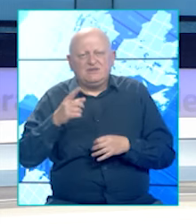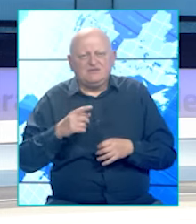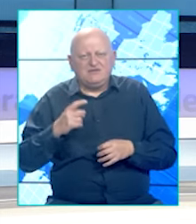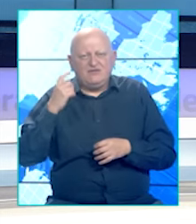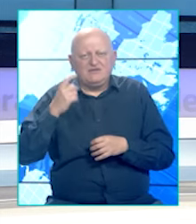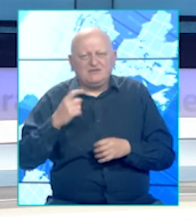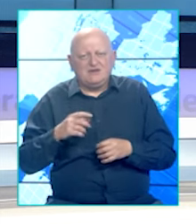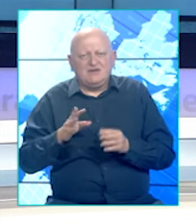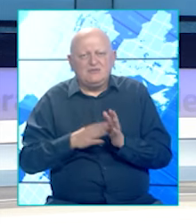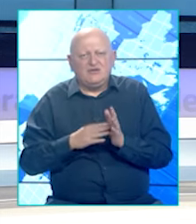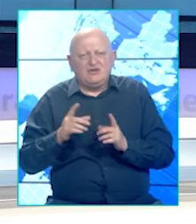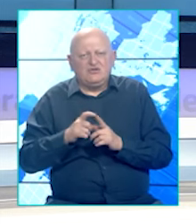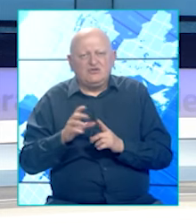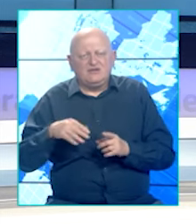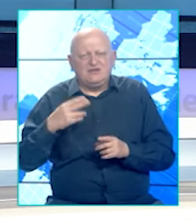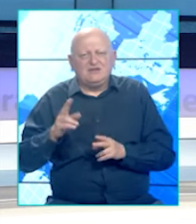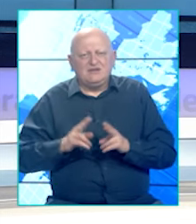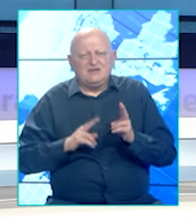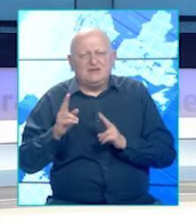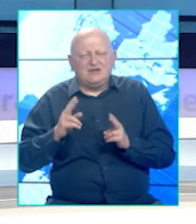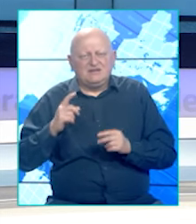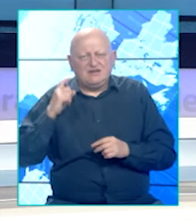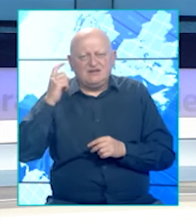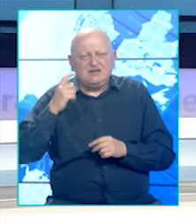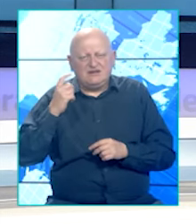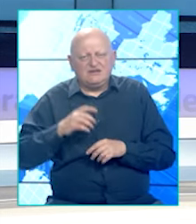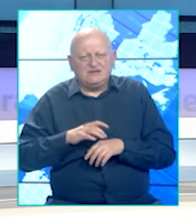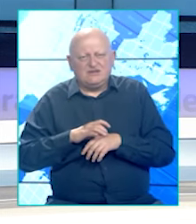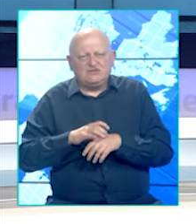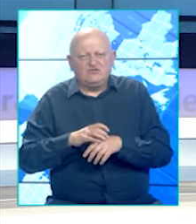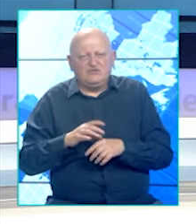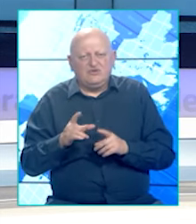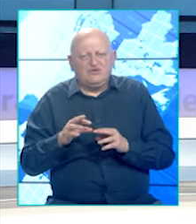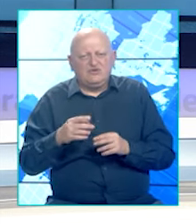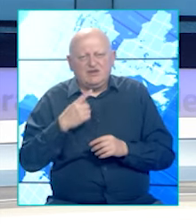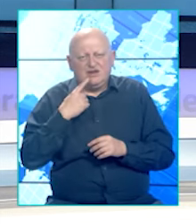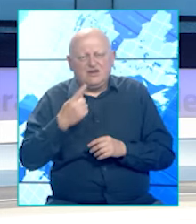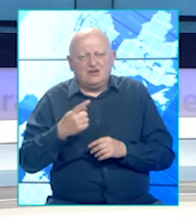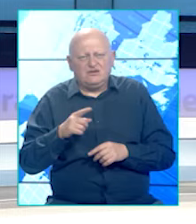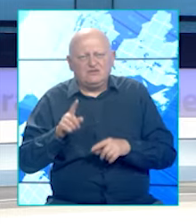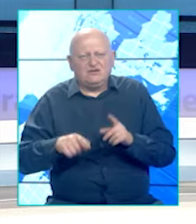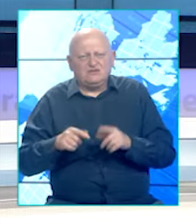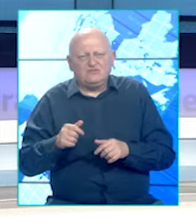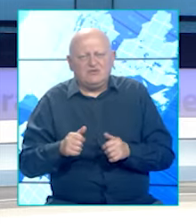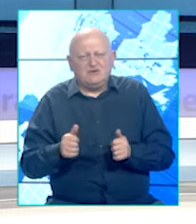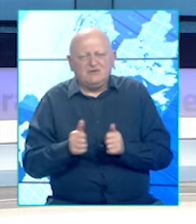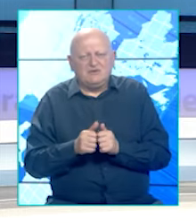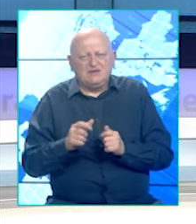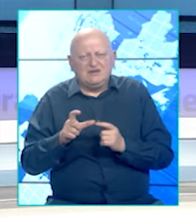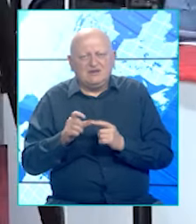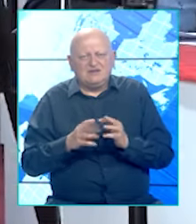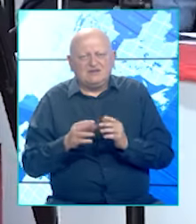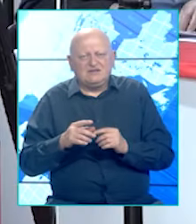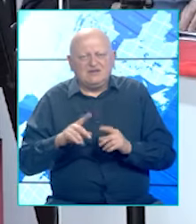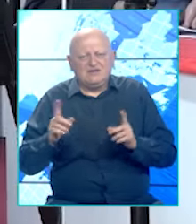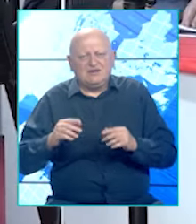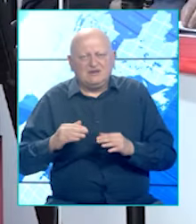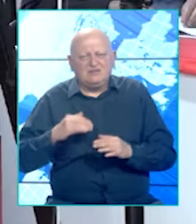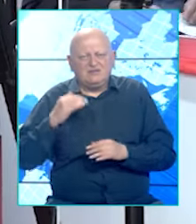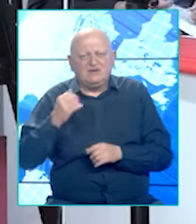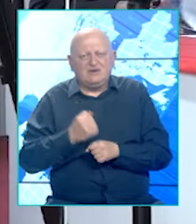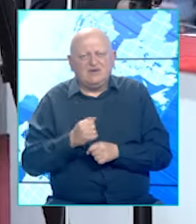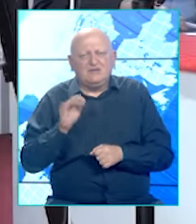izjavio je predsjednik ove stranke Milorad Dodik. Nakon sastanka stranačkog rukovodstva, Dodik je rekao da su pojedini partneri SNSD-a